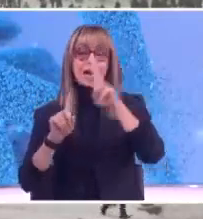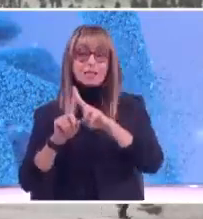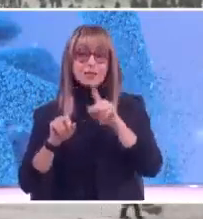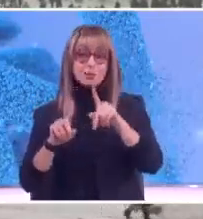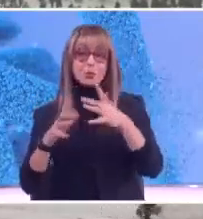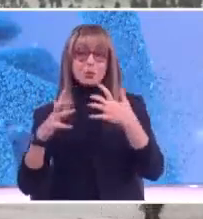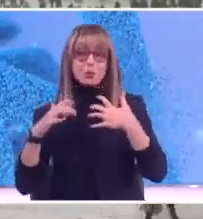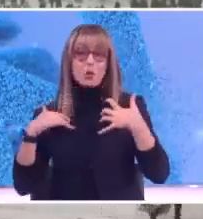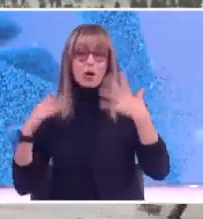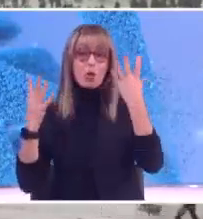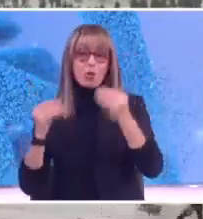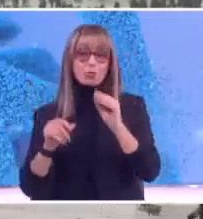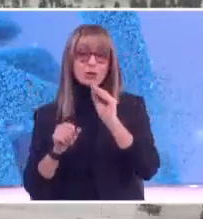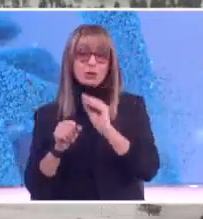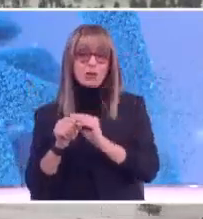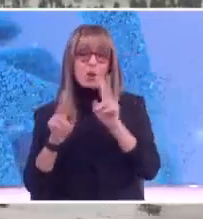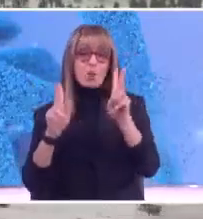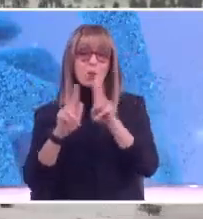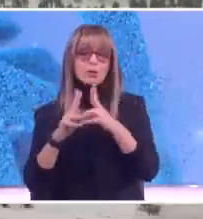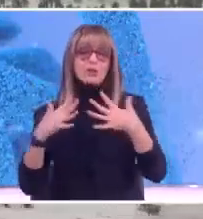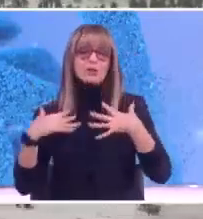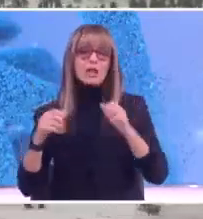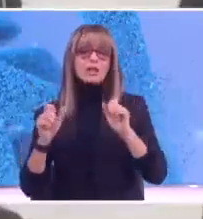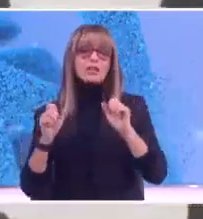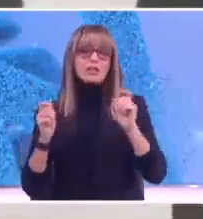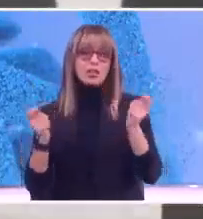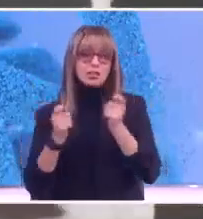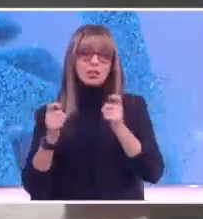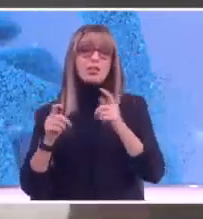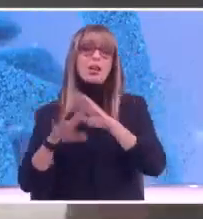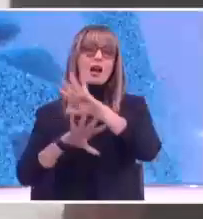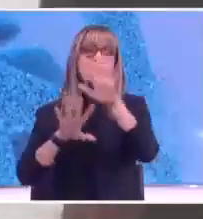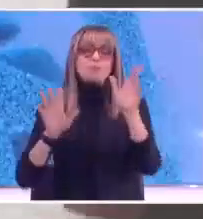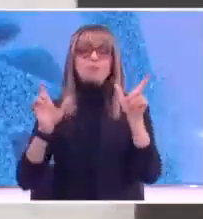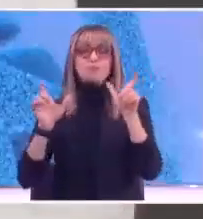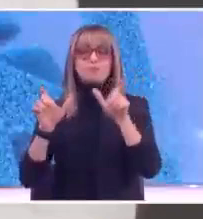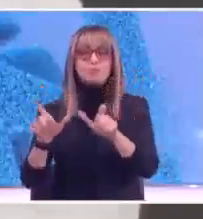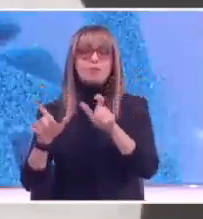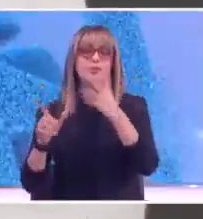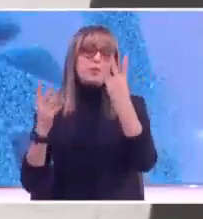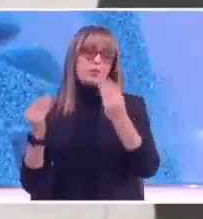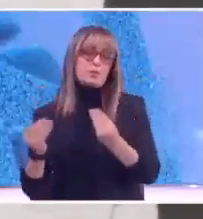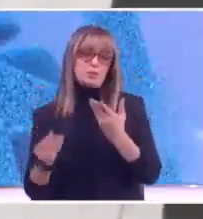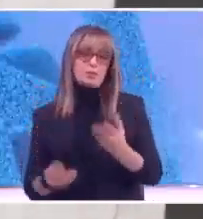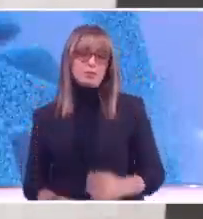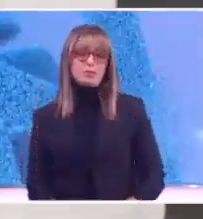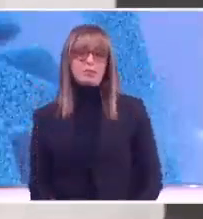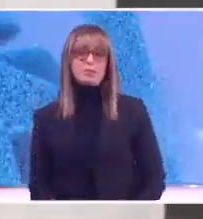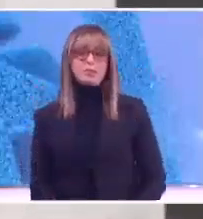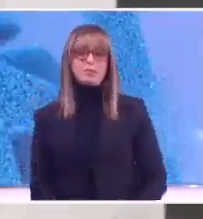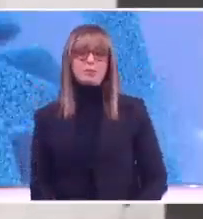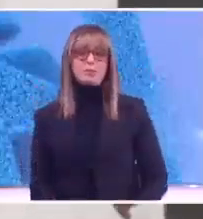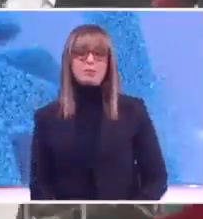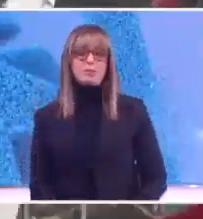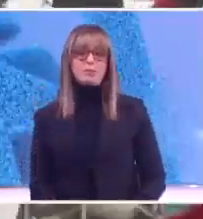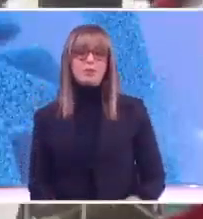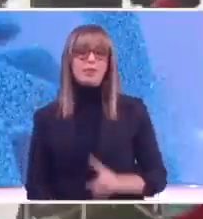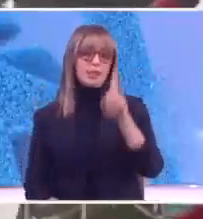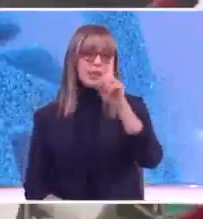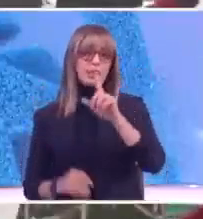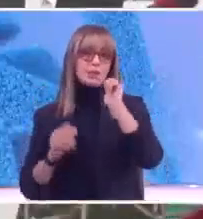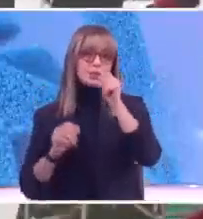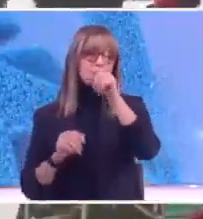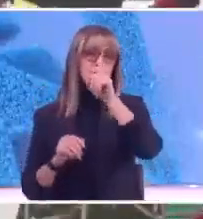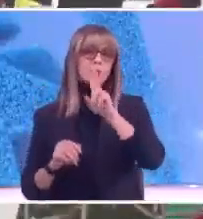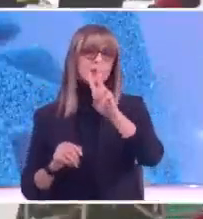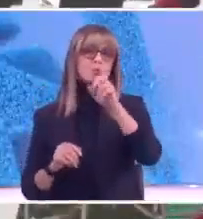Katılımcıların güvenliğini sağlamak için polis, sağlık çalışanları ve afet müdahale ekipleri bölgede seferber edildi. İlk gününde 129